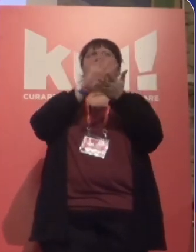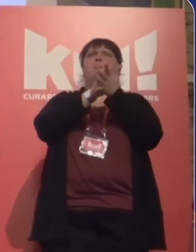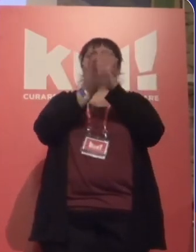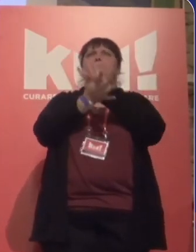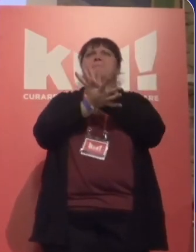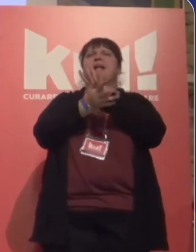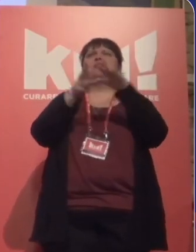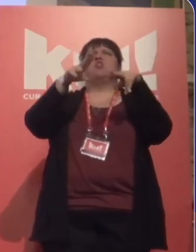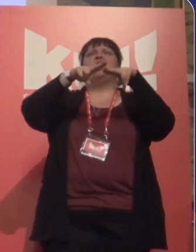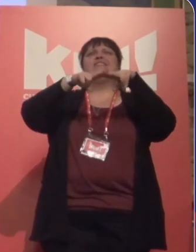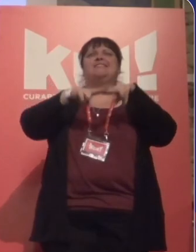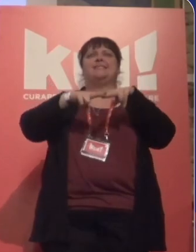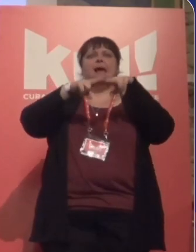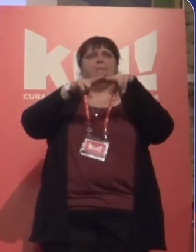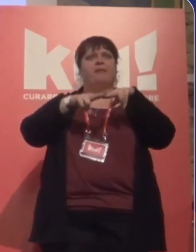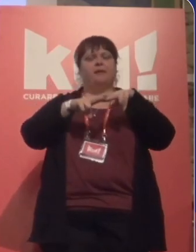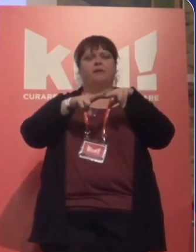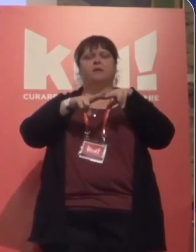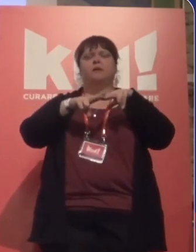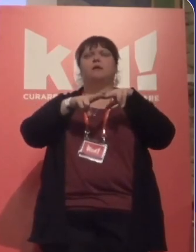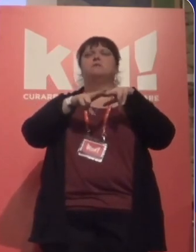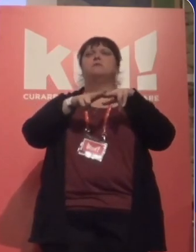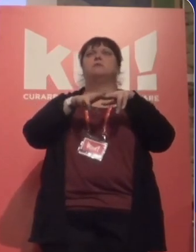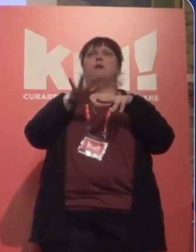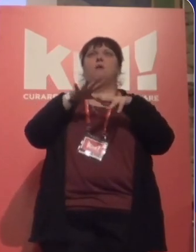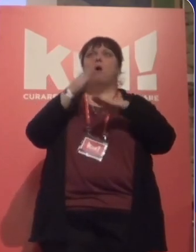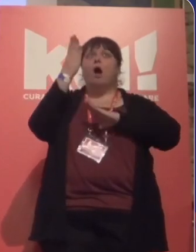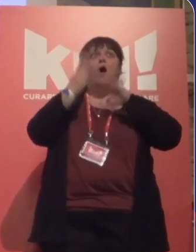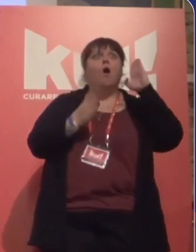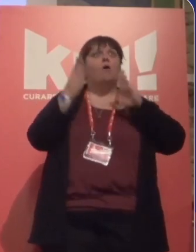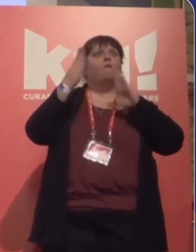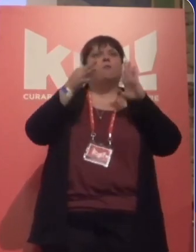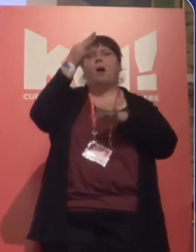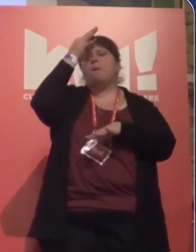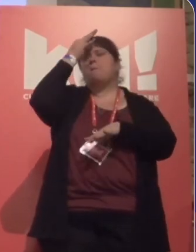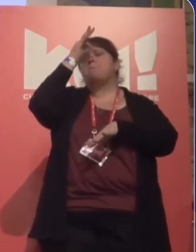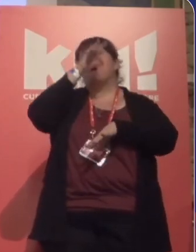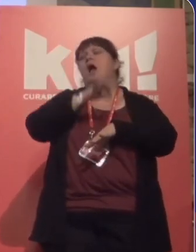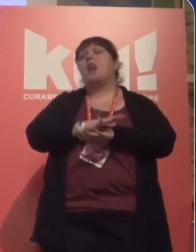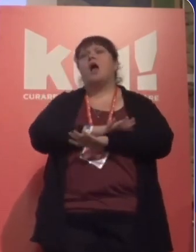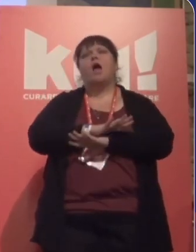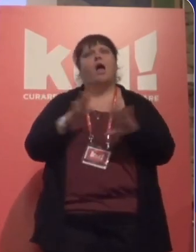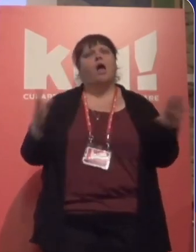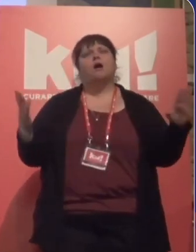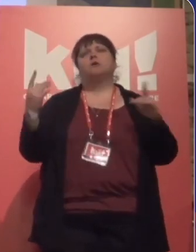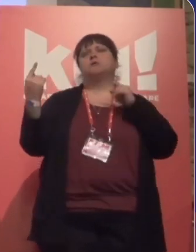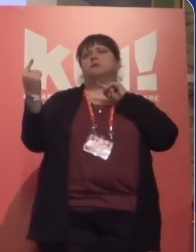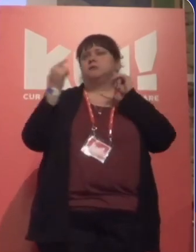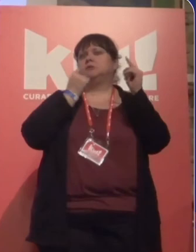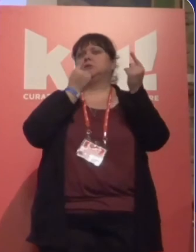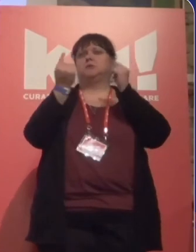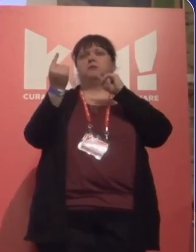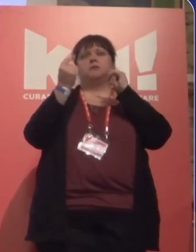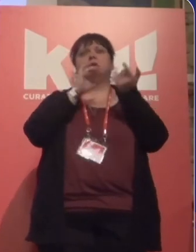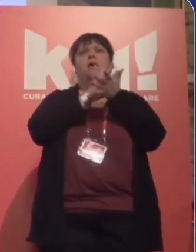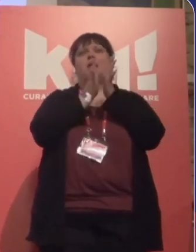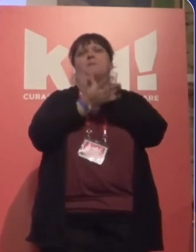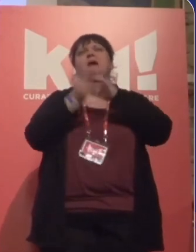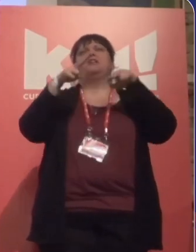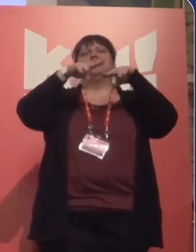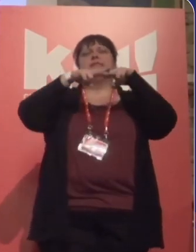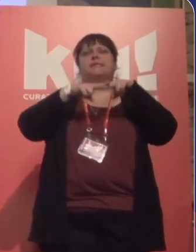ossessivo sul patto di stabilità o appunto sul fatto che l'indebitamento